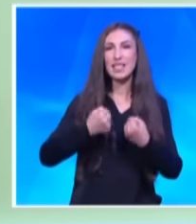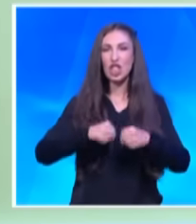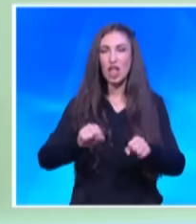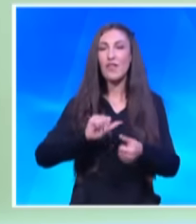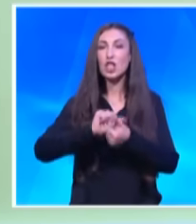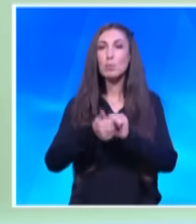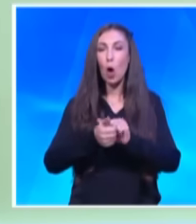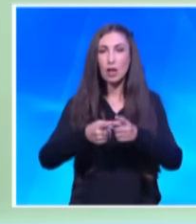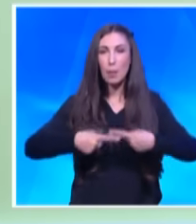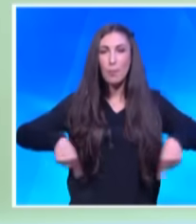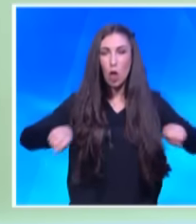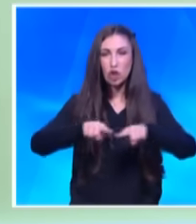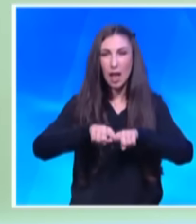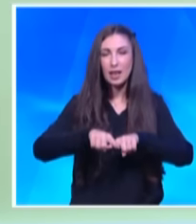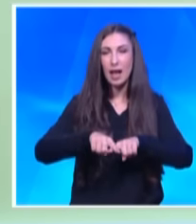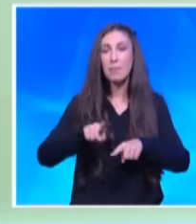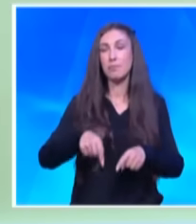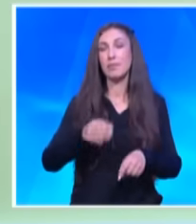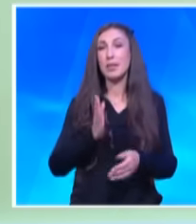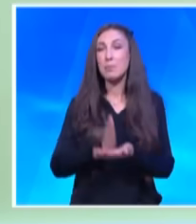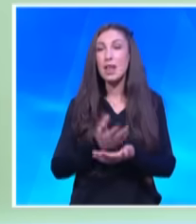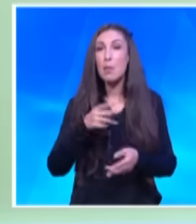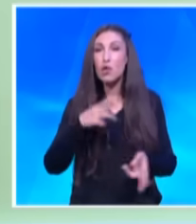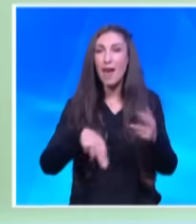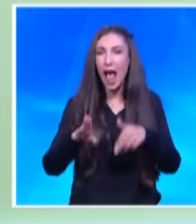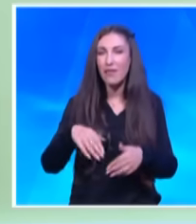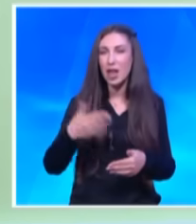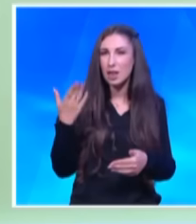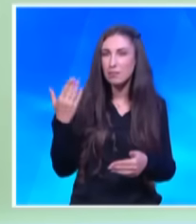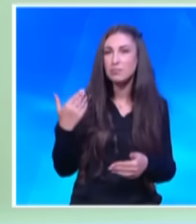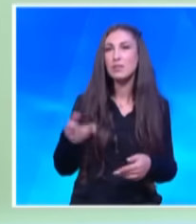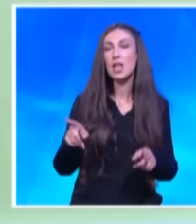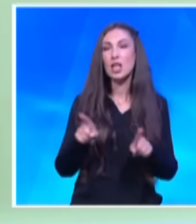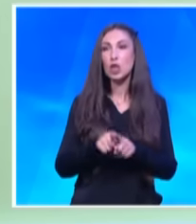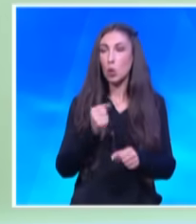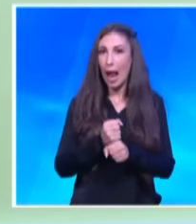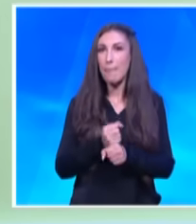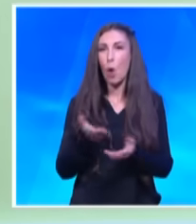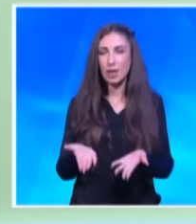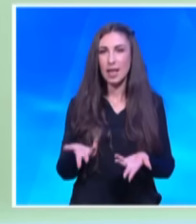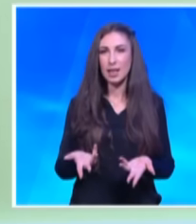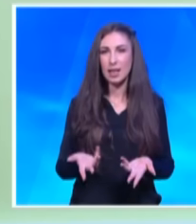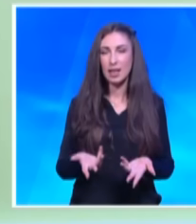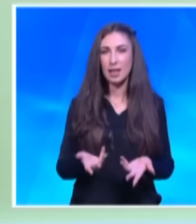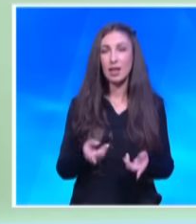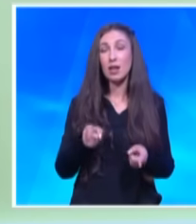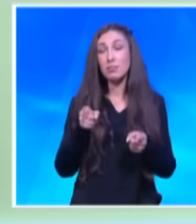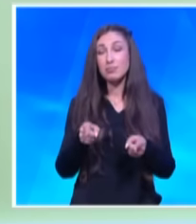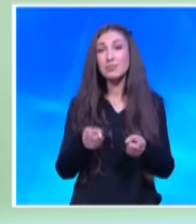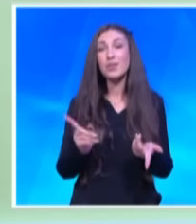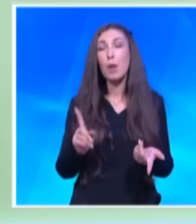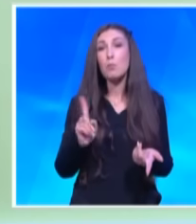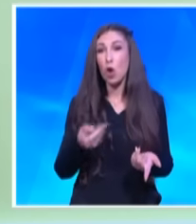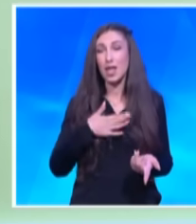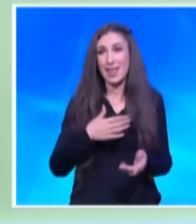спортната площадка, дали са проверявани последствие, дали те функционират на практика. Така че той може